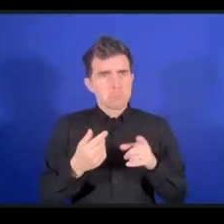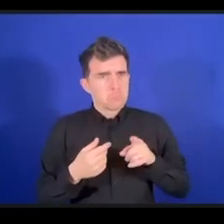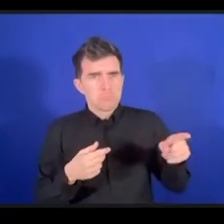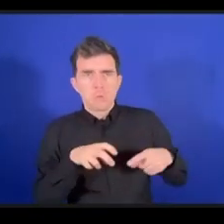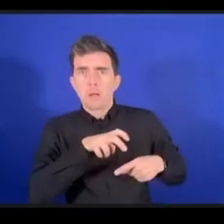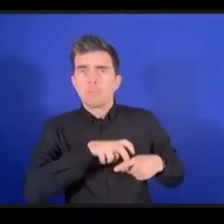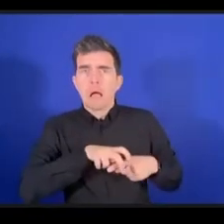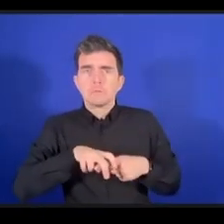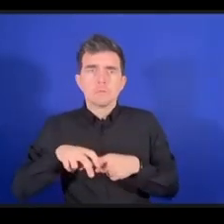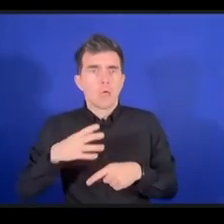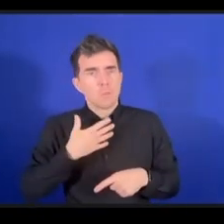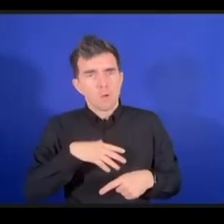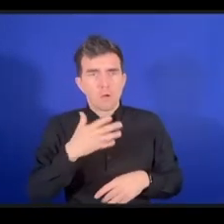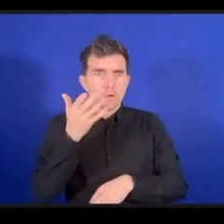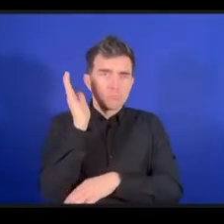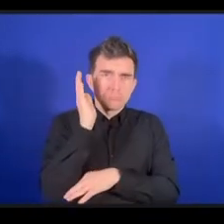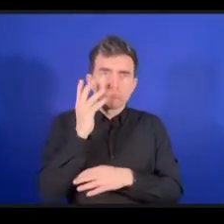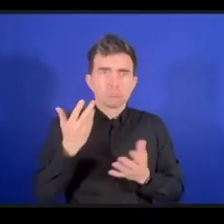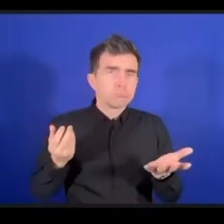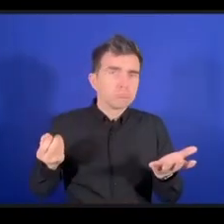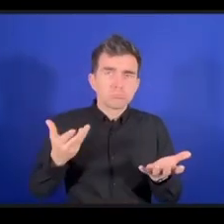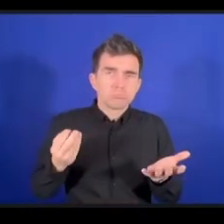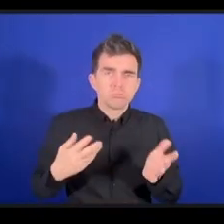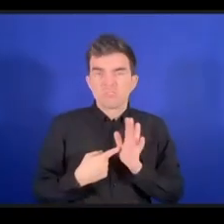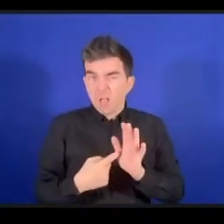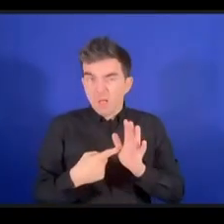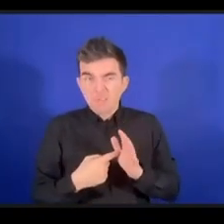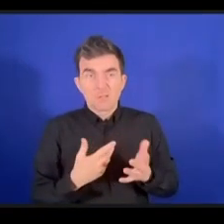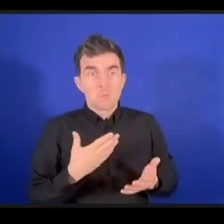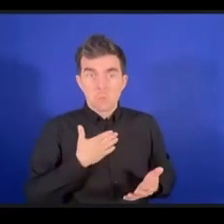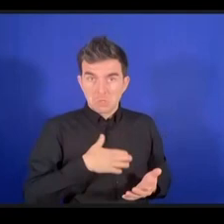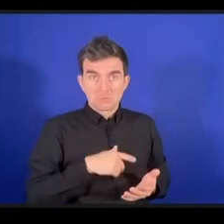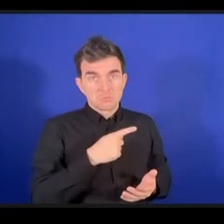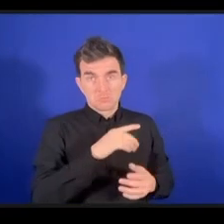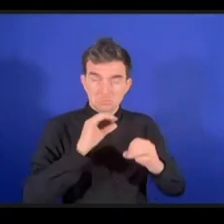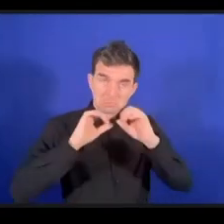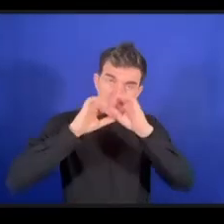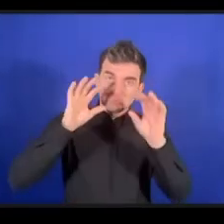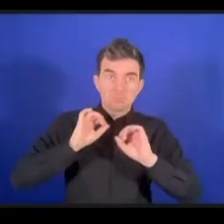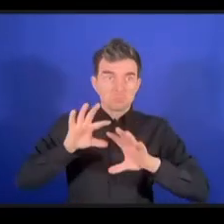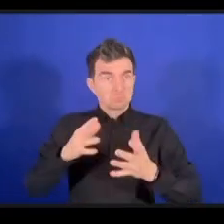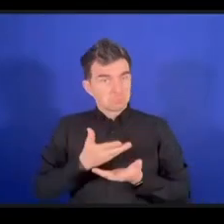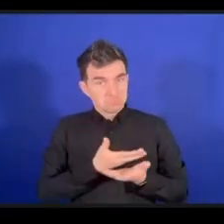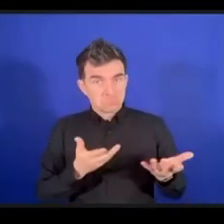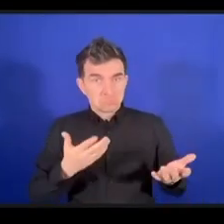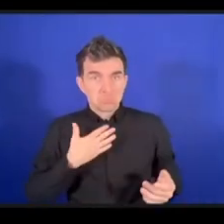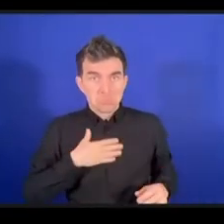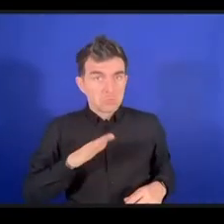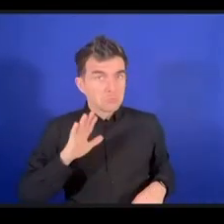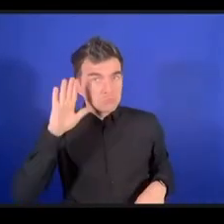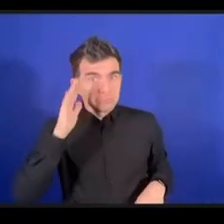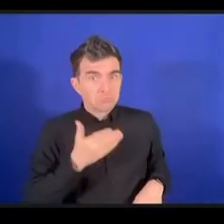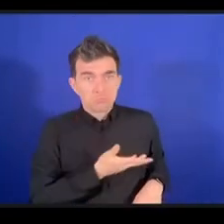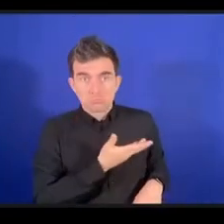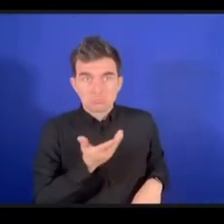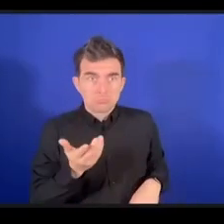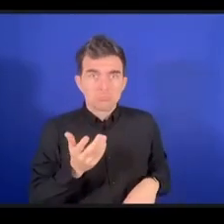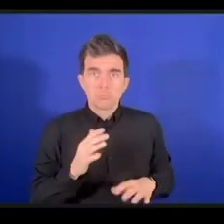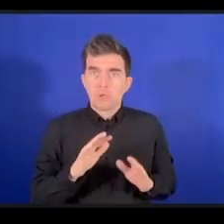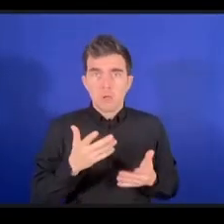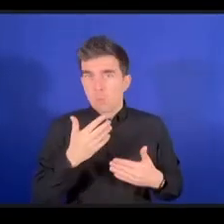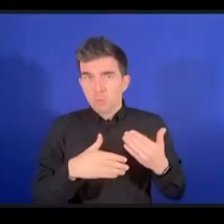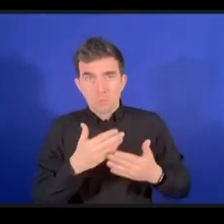身体验啊，或者说是您在这方面的意见，有没有人想要发言？